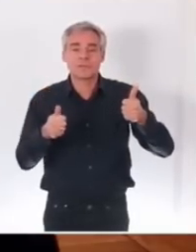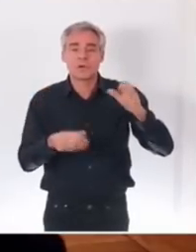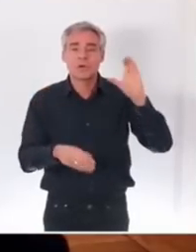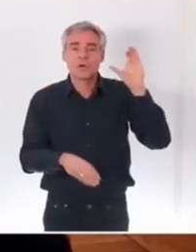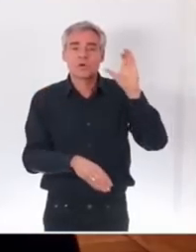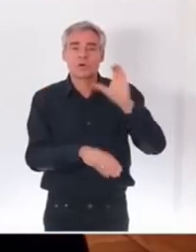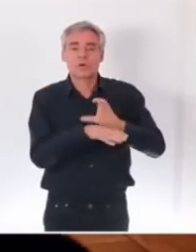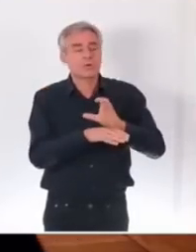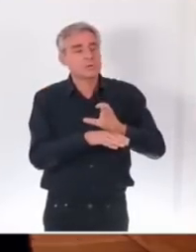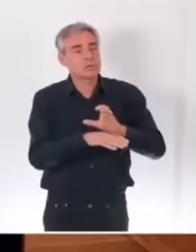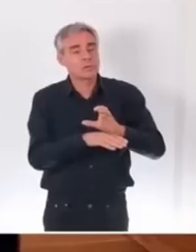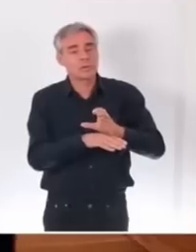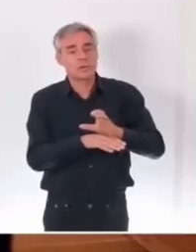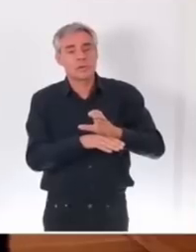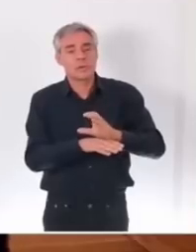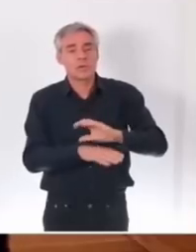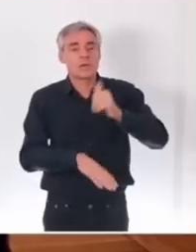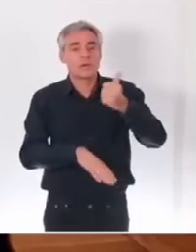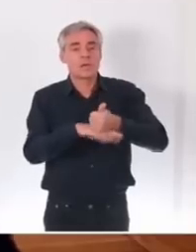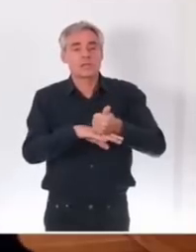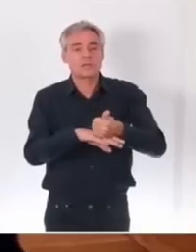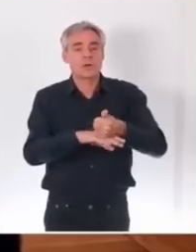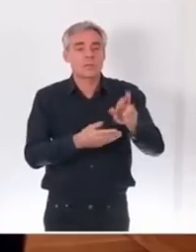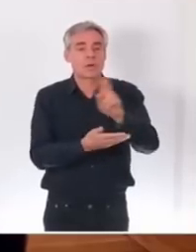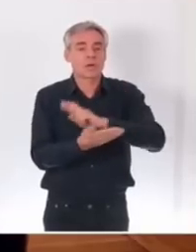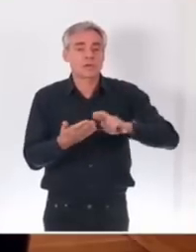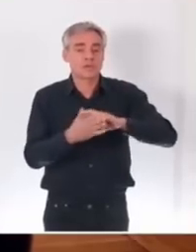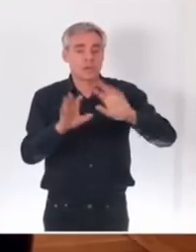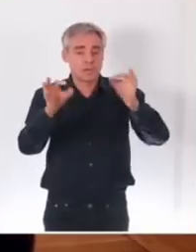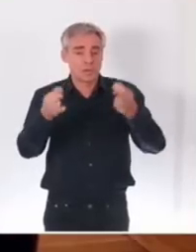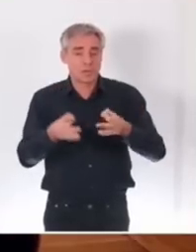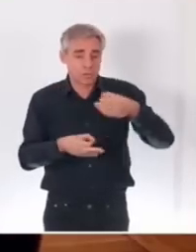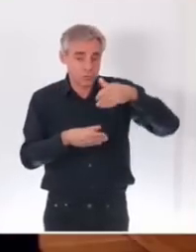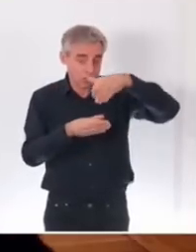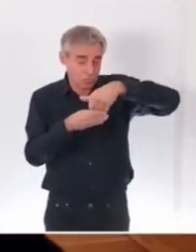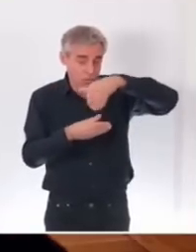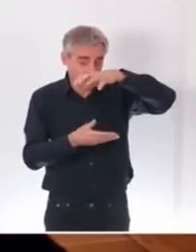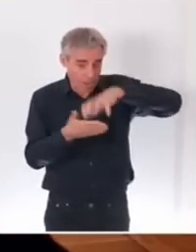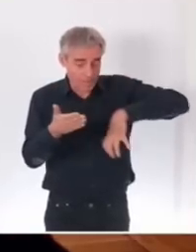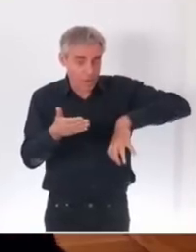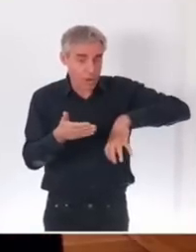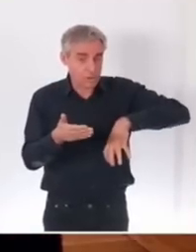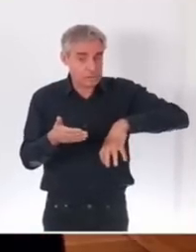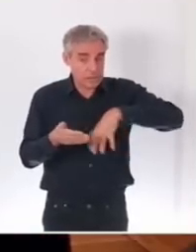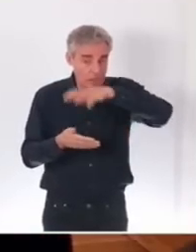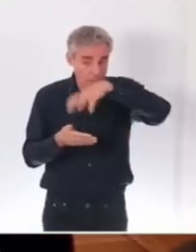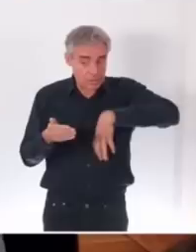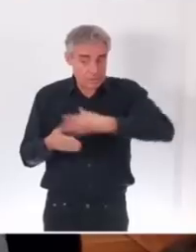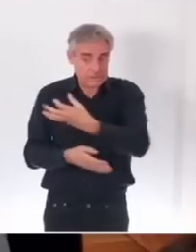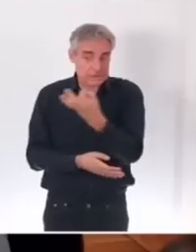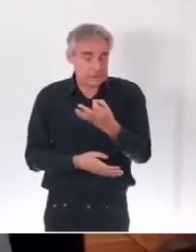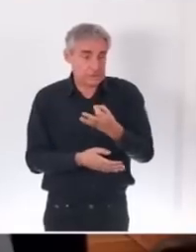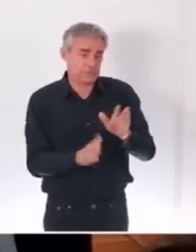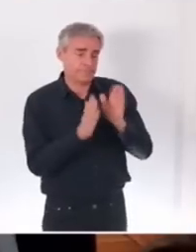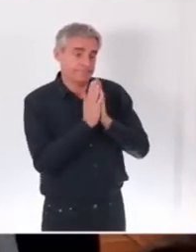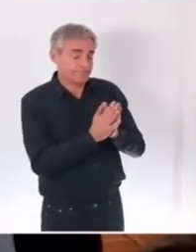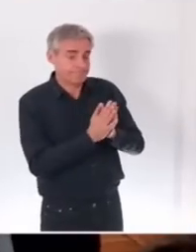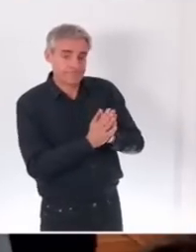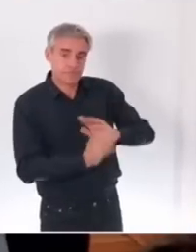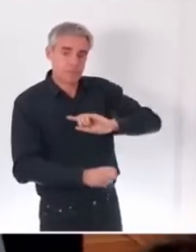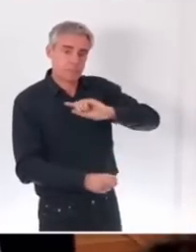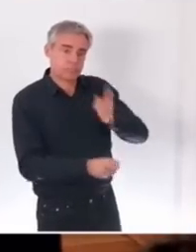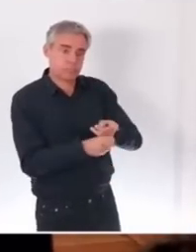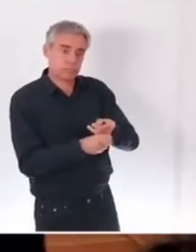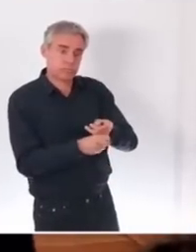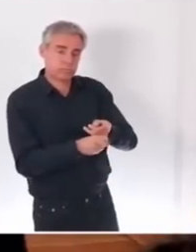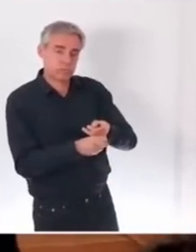régionale des comptes, on en parlera tout à l'heure, ou dans ce même rapport, on va en parler, la Chambre régionale des comptes vous enjoint, c'est une injonction,